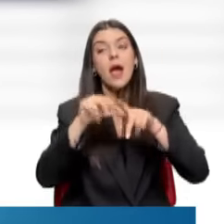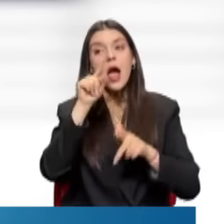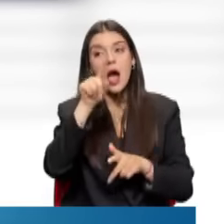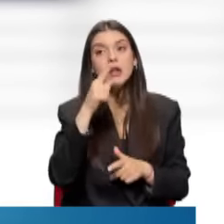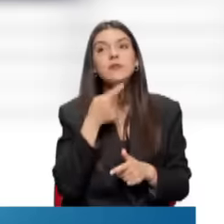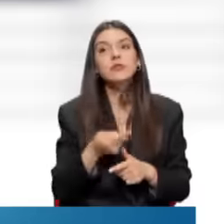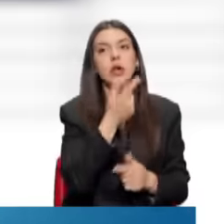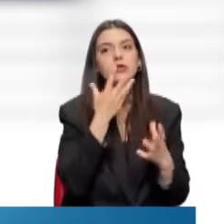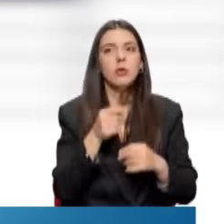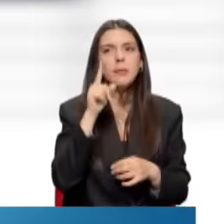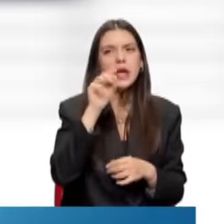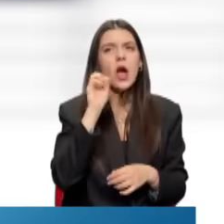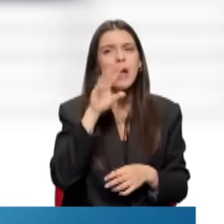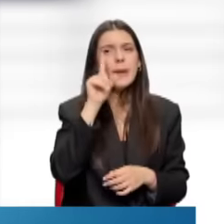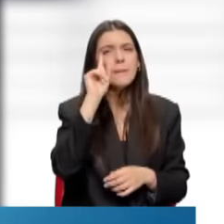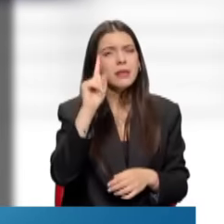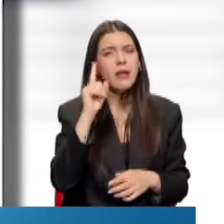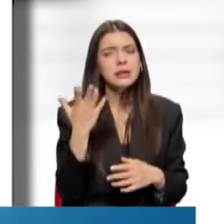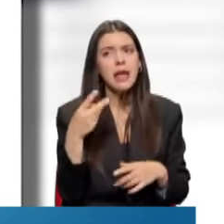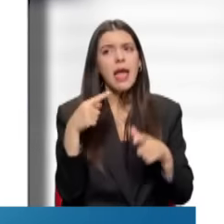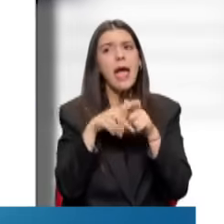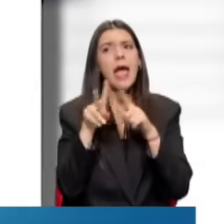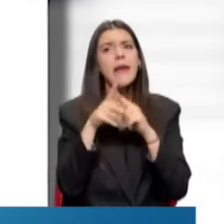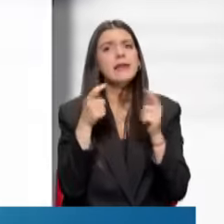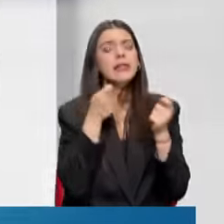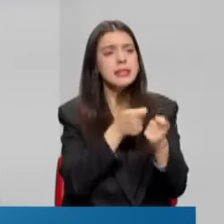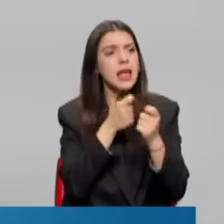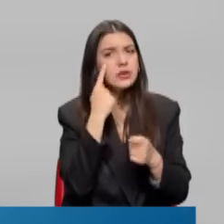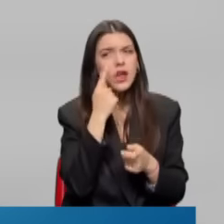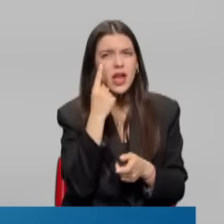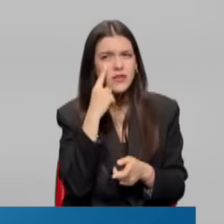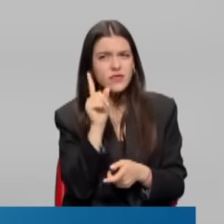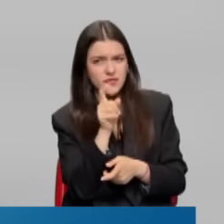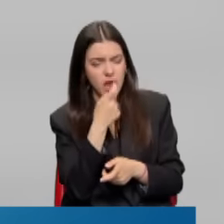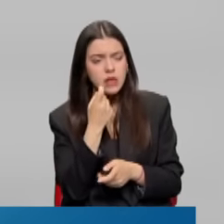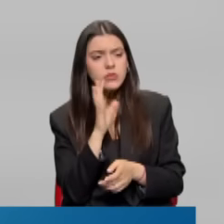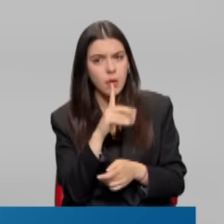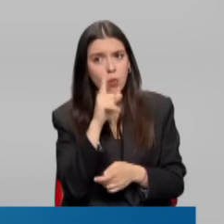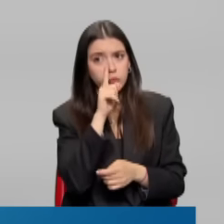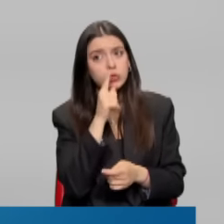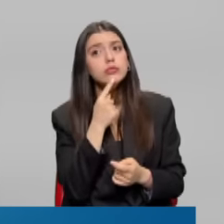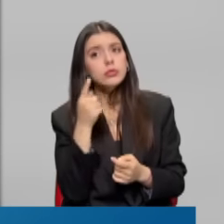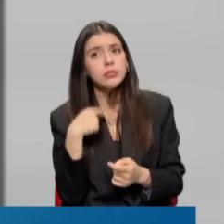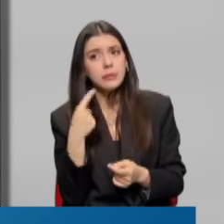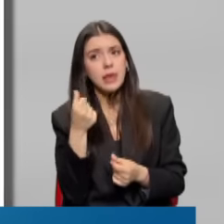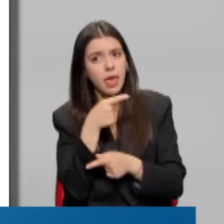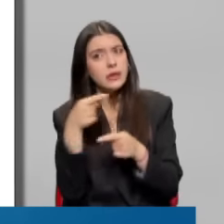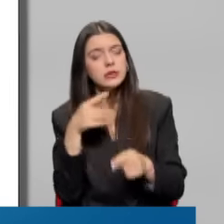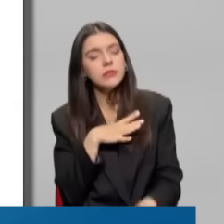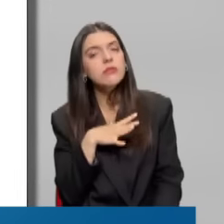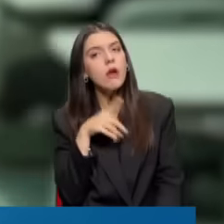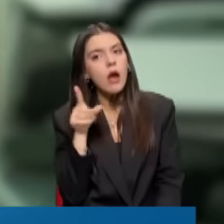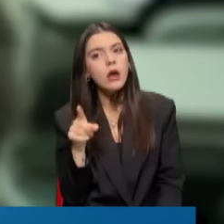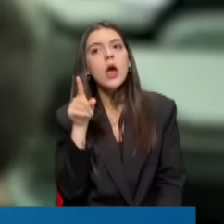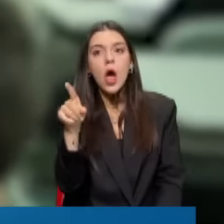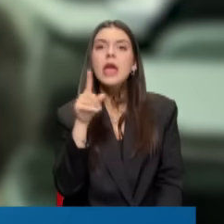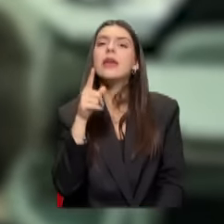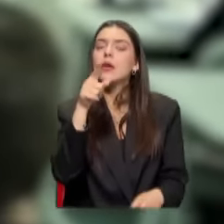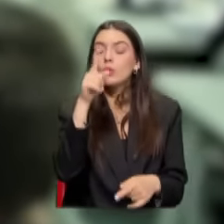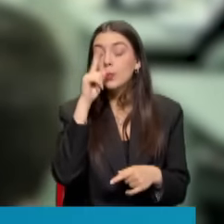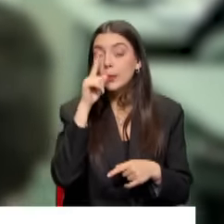öğretmenlerden biri daha önce de ekders ücretinin eksik yattığını fark etmiş ve müdüre söylemişti ifadesinde müdürün ona